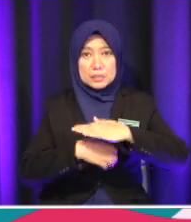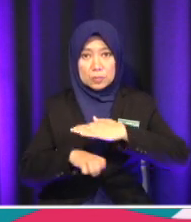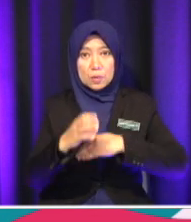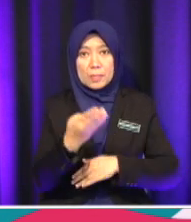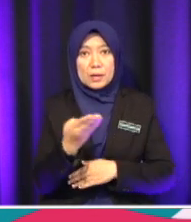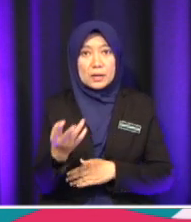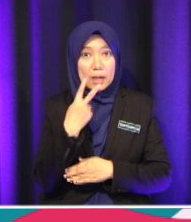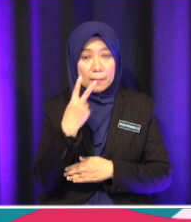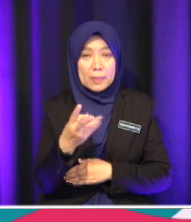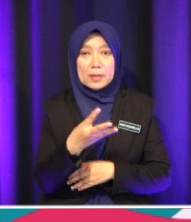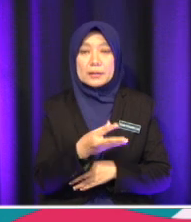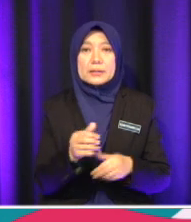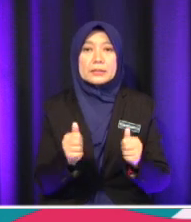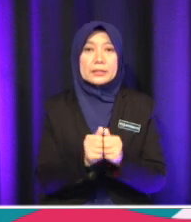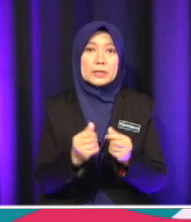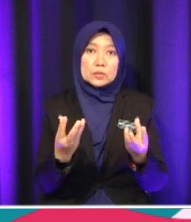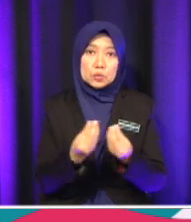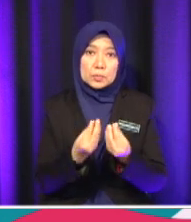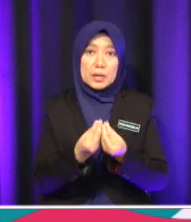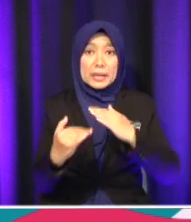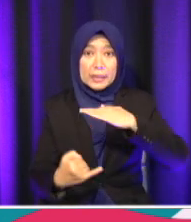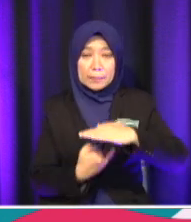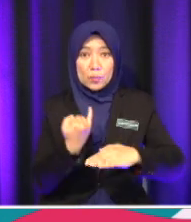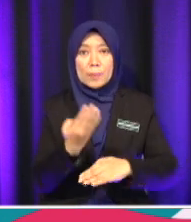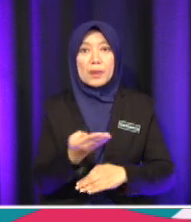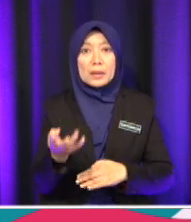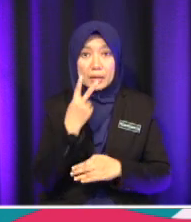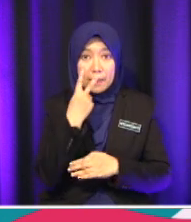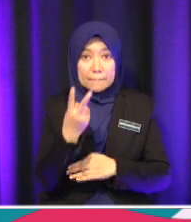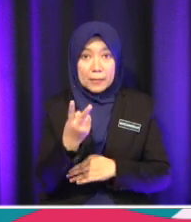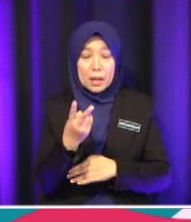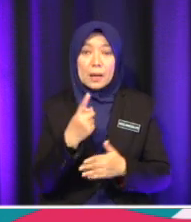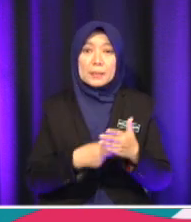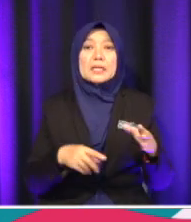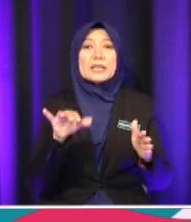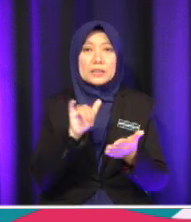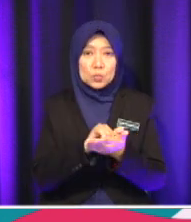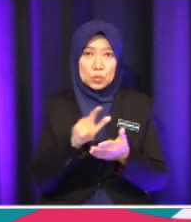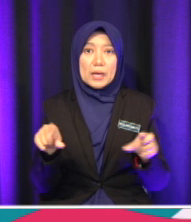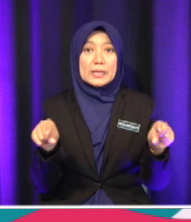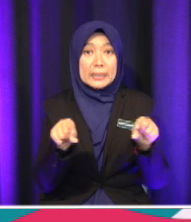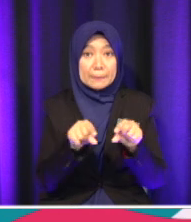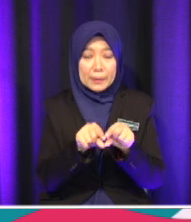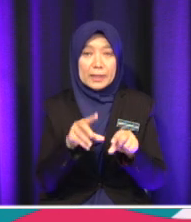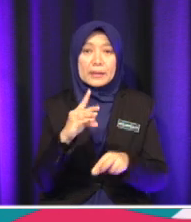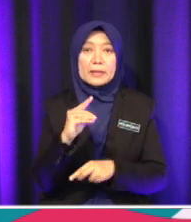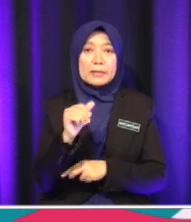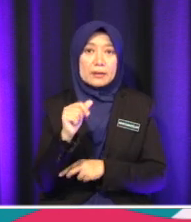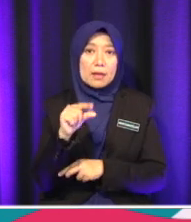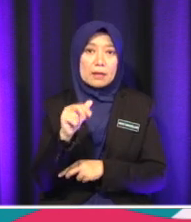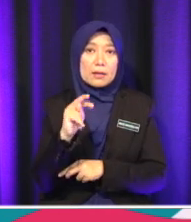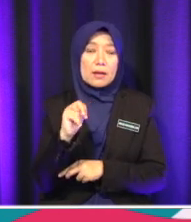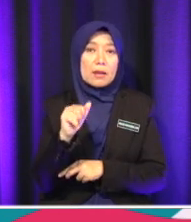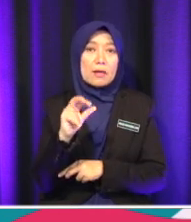dengan jumlah nilai impor barang nampak dikenali sebagai imbangan dagangan Oke dan Coba